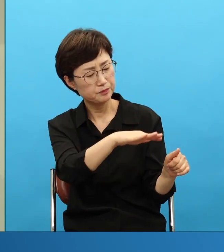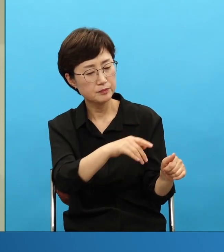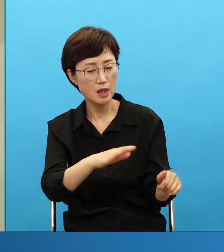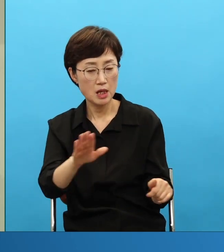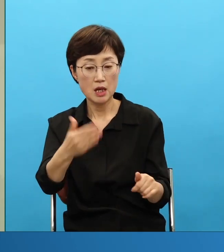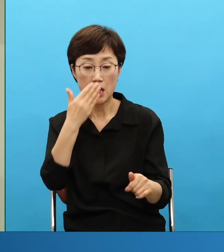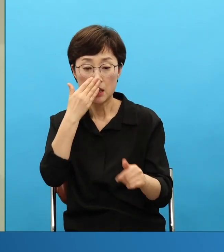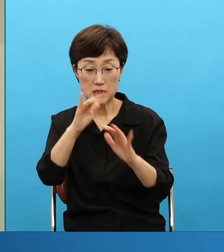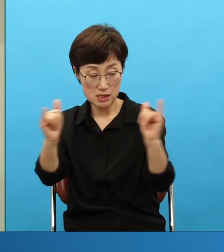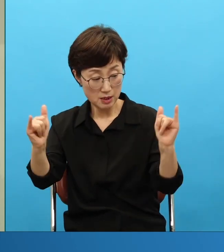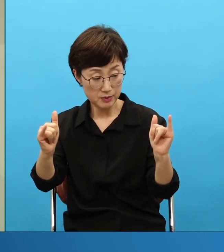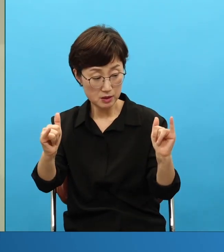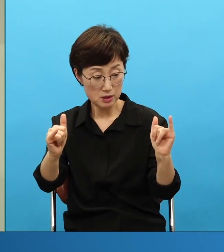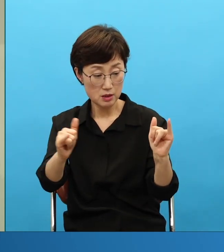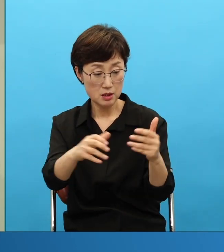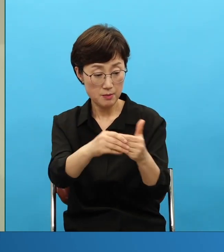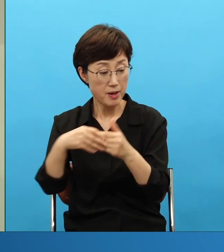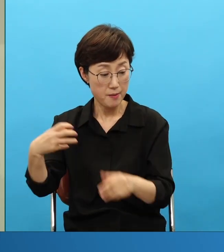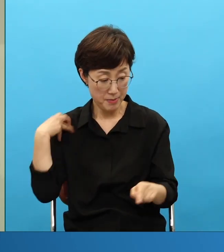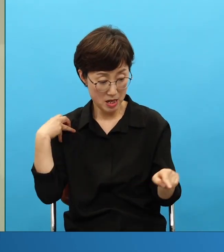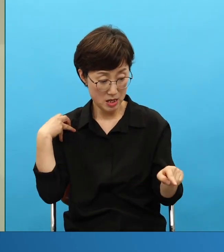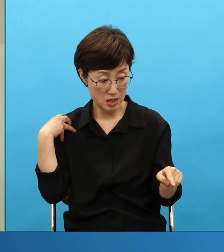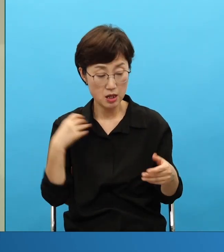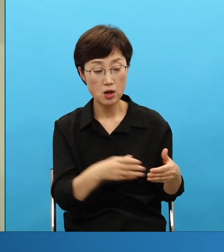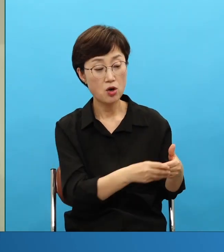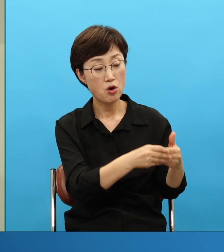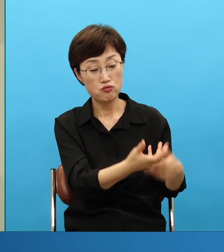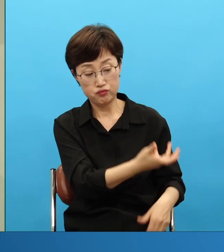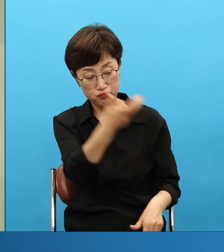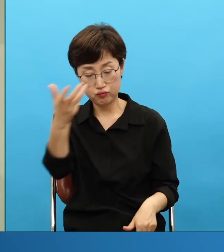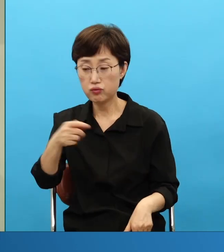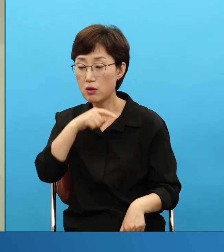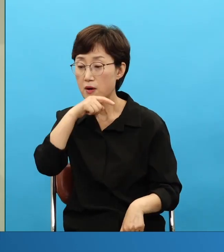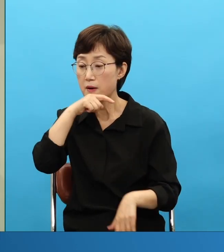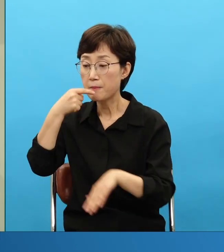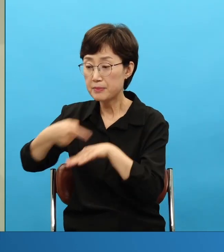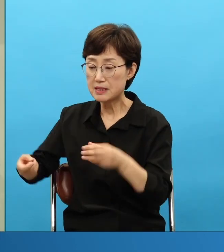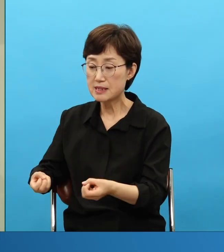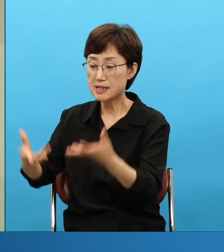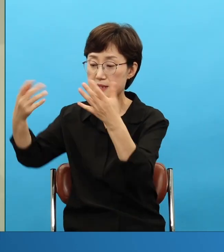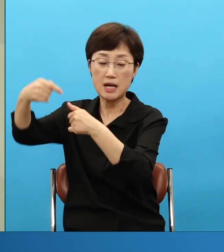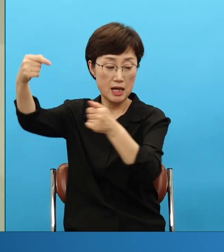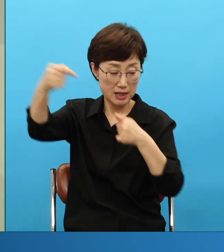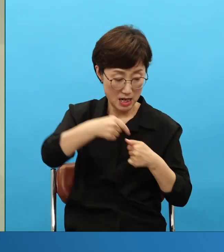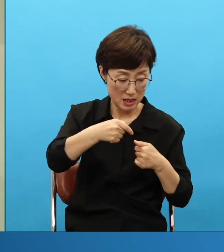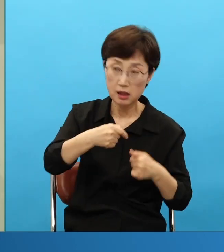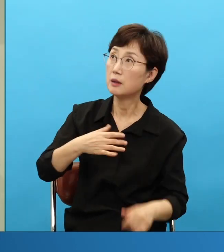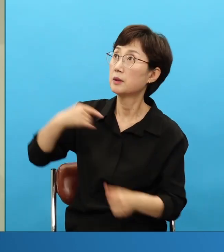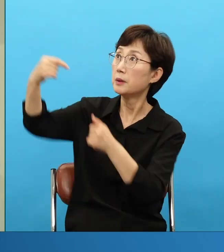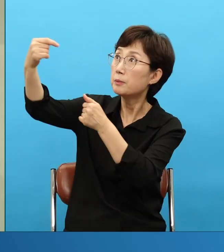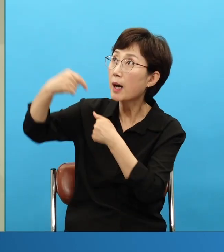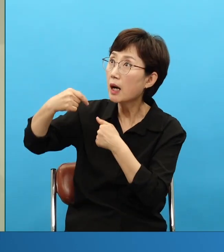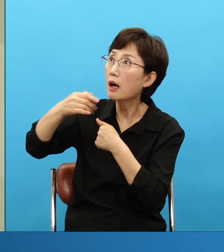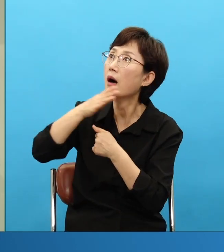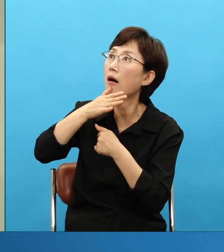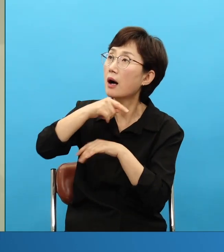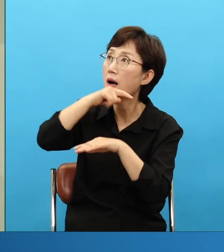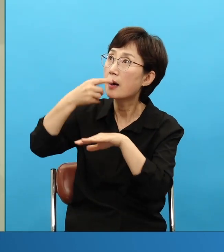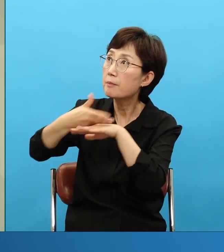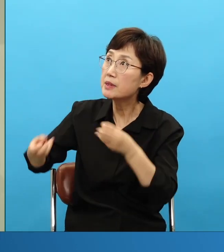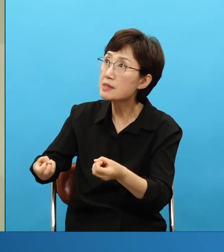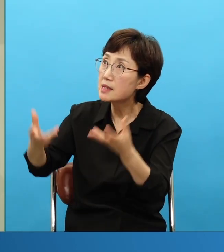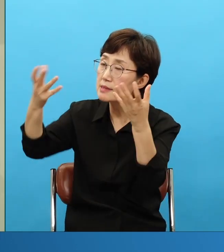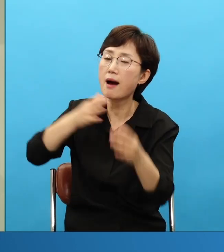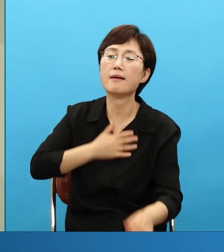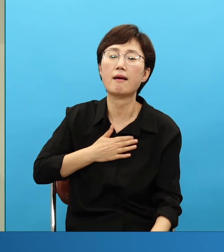to offer a blood 알아들었어요. sacrifice. He understood 어머니에게 들었던 얘기. because he heard it from his mother. 물을 필요도 없어. No reason to even 근데 ask.